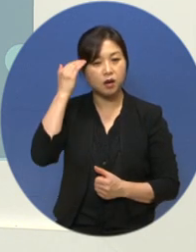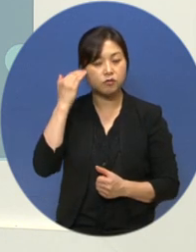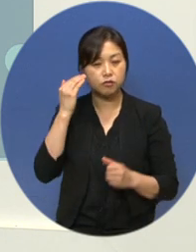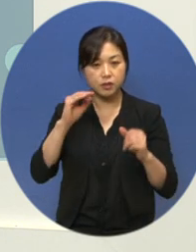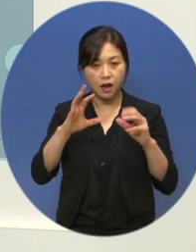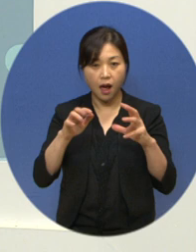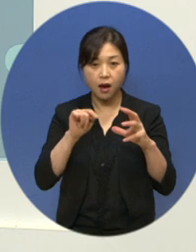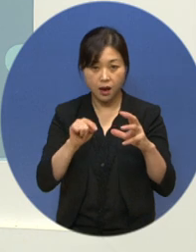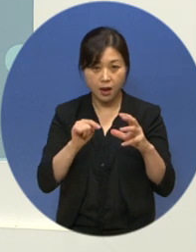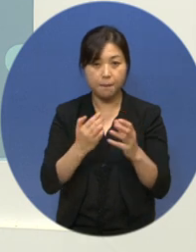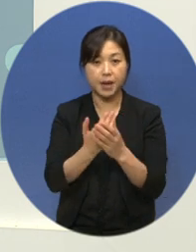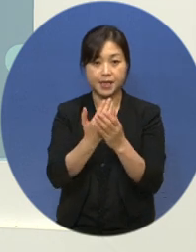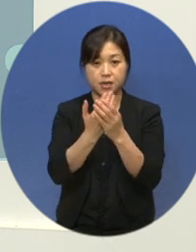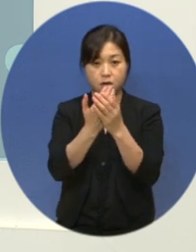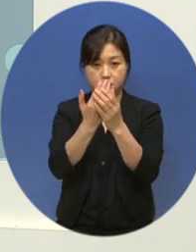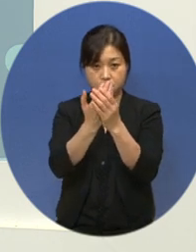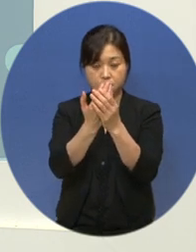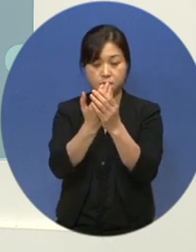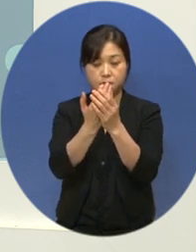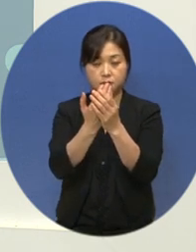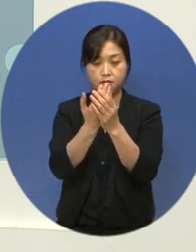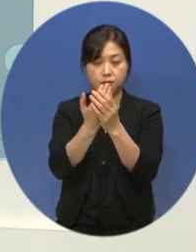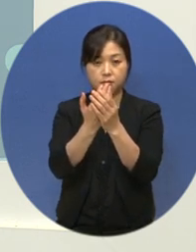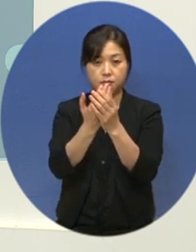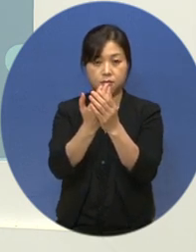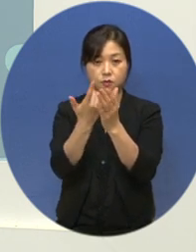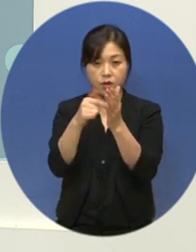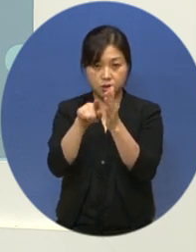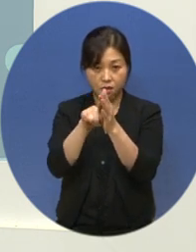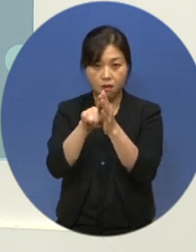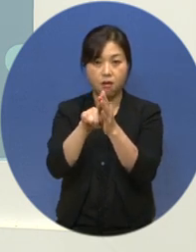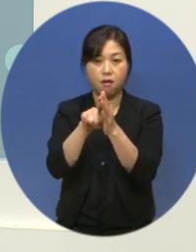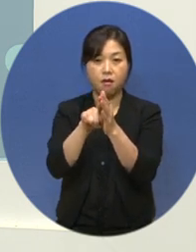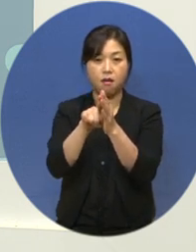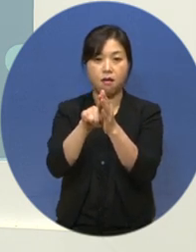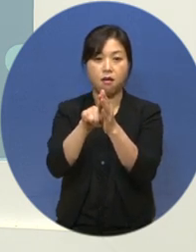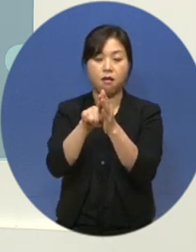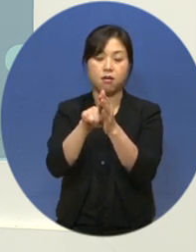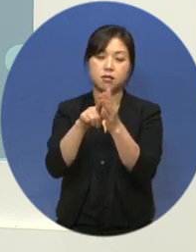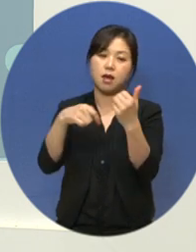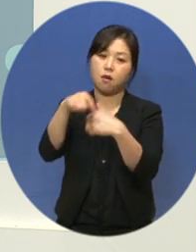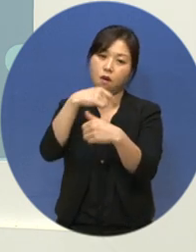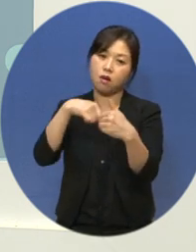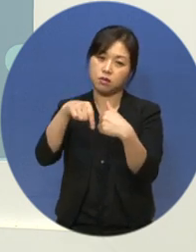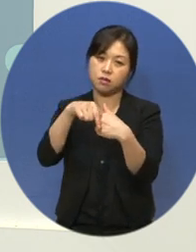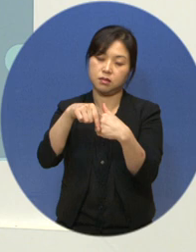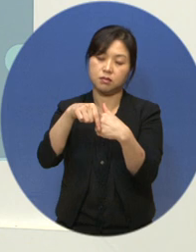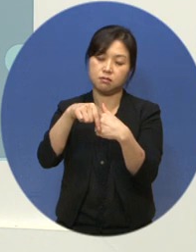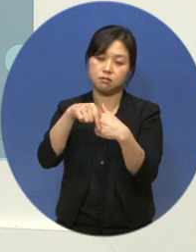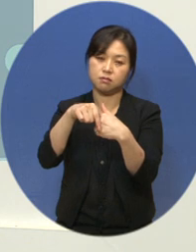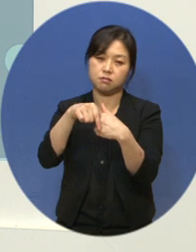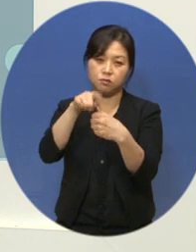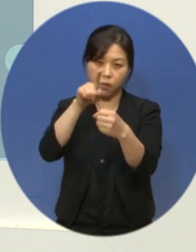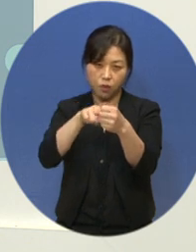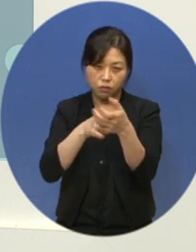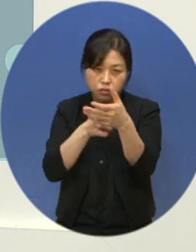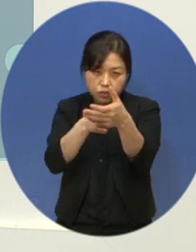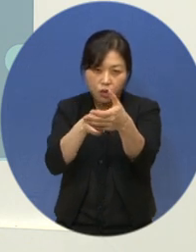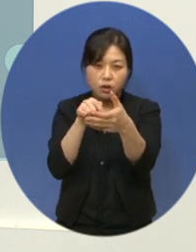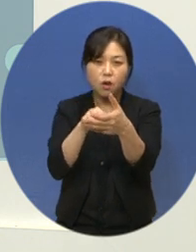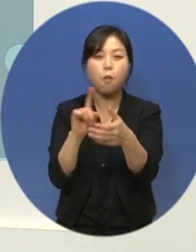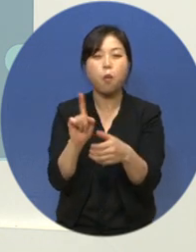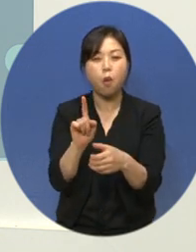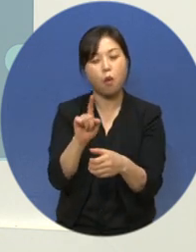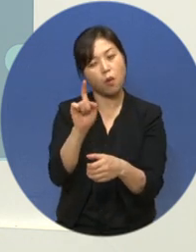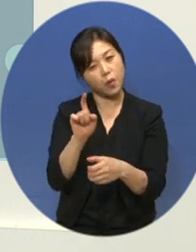발전하려면 적어도 앞으로 어떠한 상황을 우리가 추구해 나가야 좋을까 하는 생각을